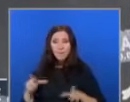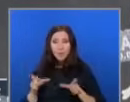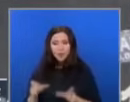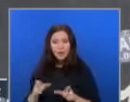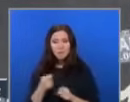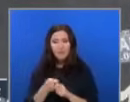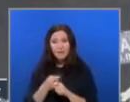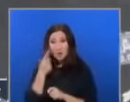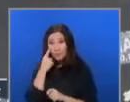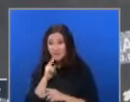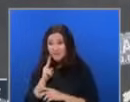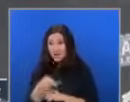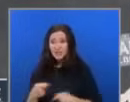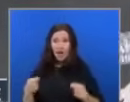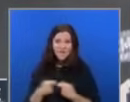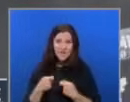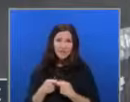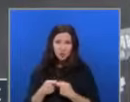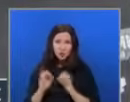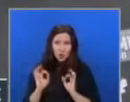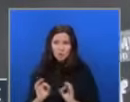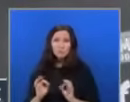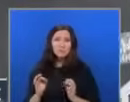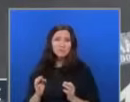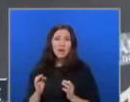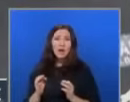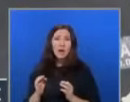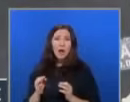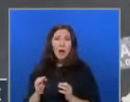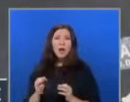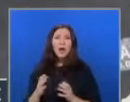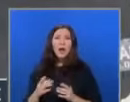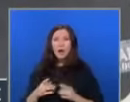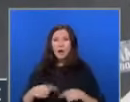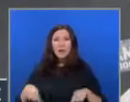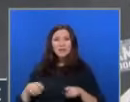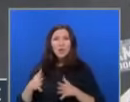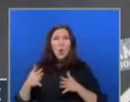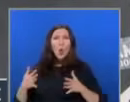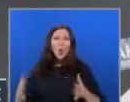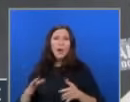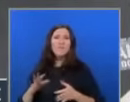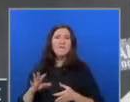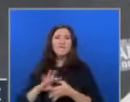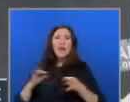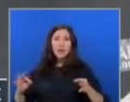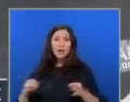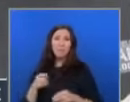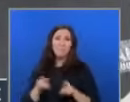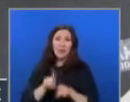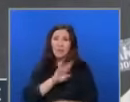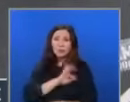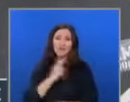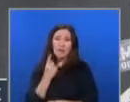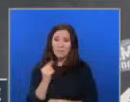да вляза в физическо казино на голяма верига. Отново не успех, което за мен беше повече от добро. Това